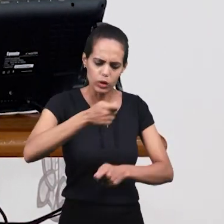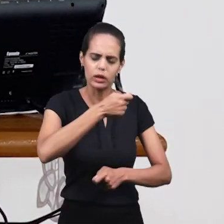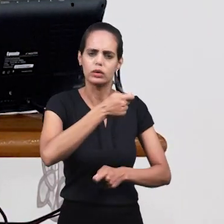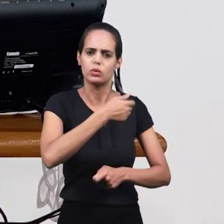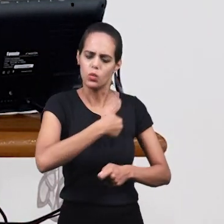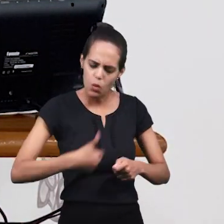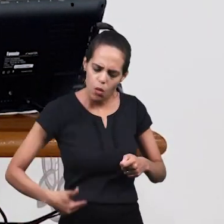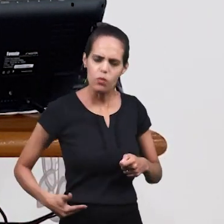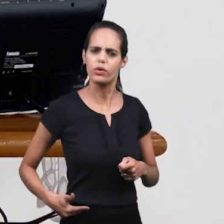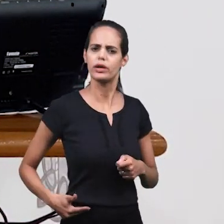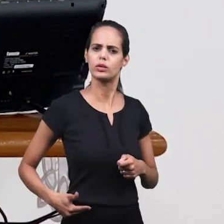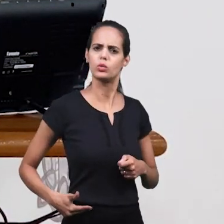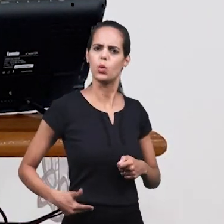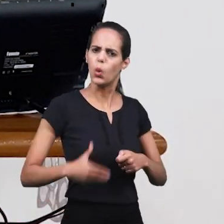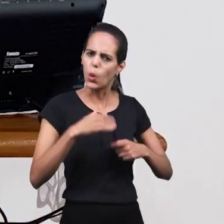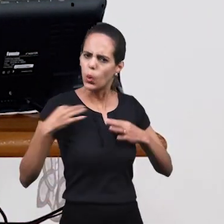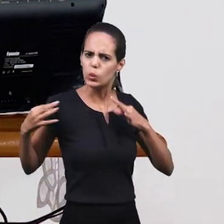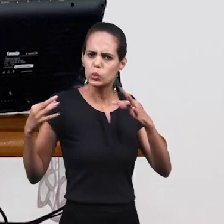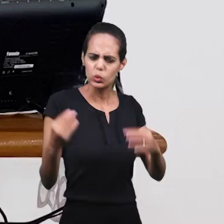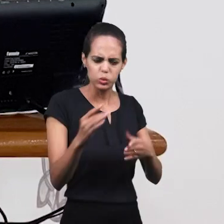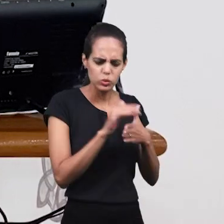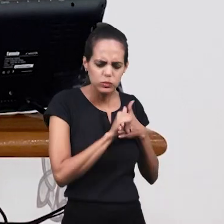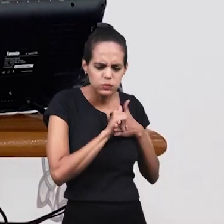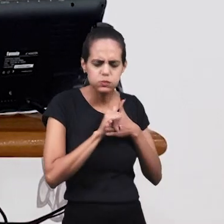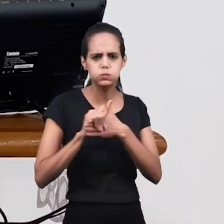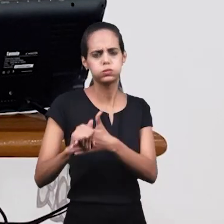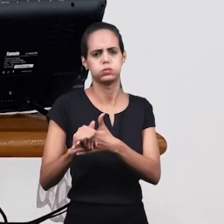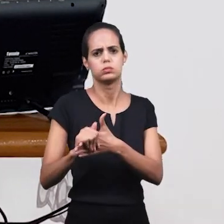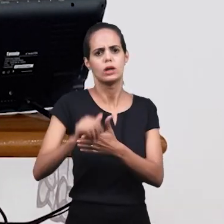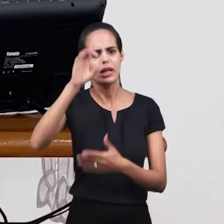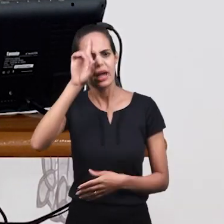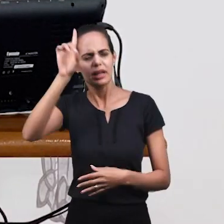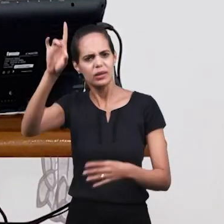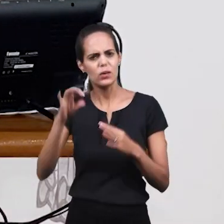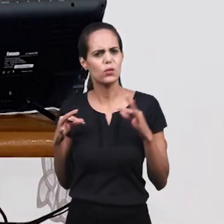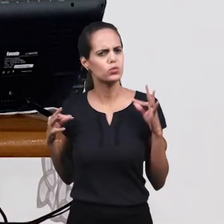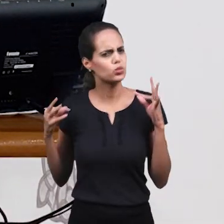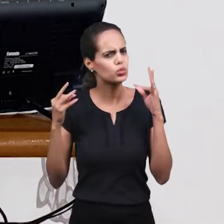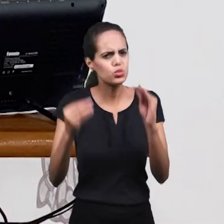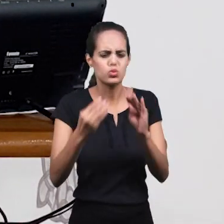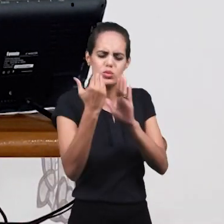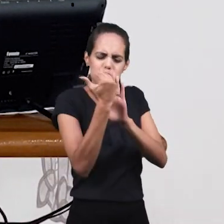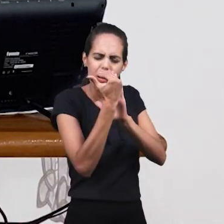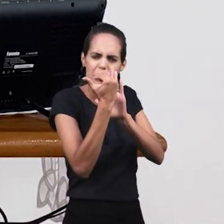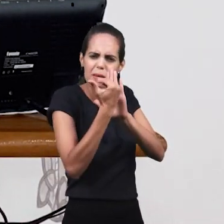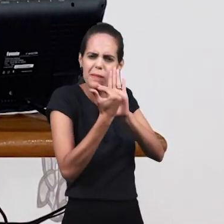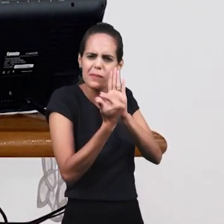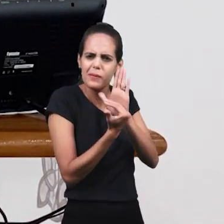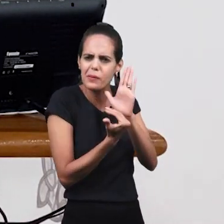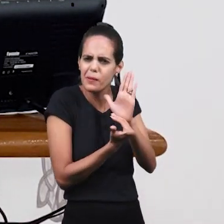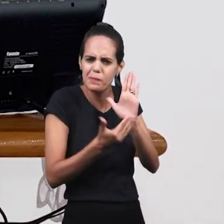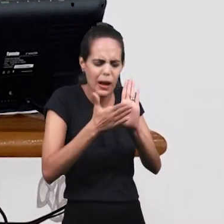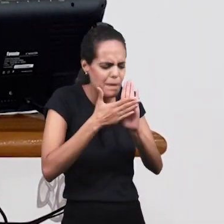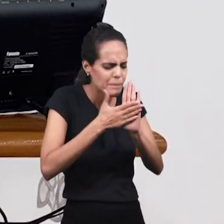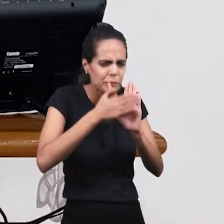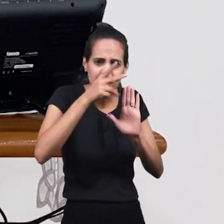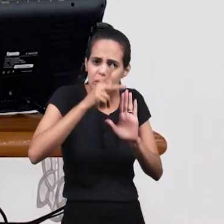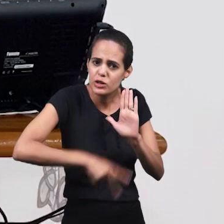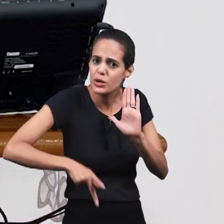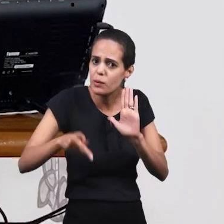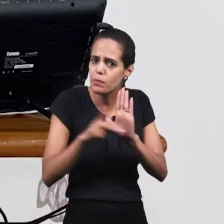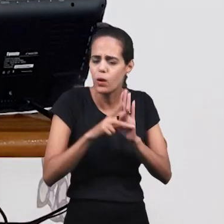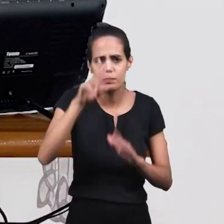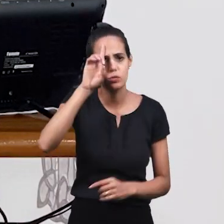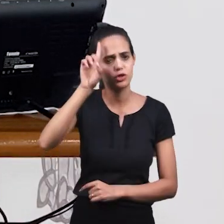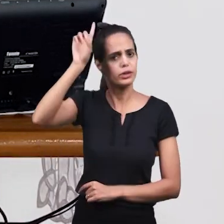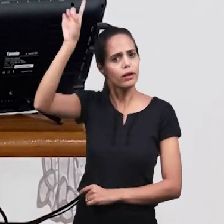démarche, tous les procédés, tout a été donné par Dieu. Mais la parole dit que eux, ils